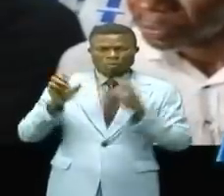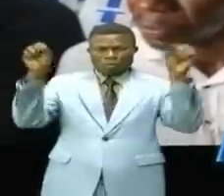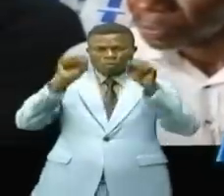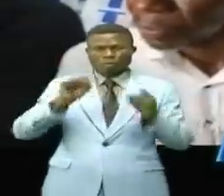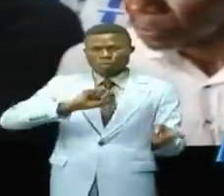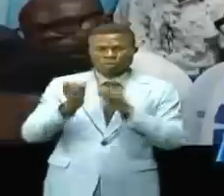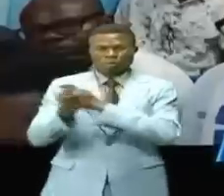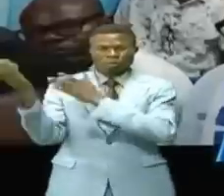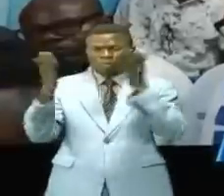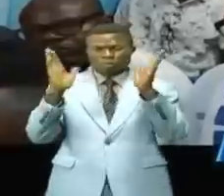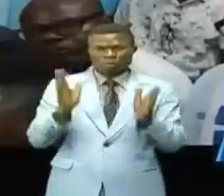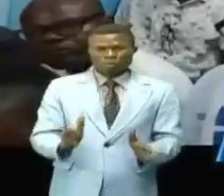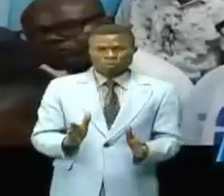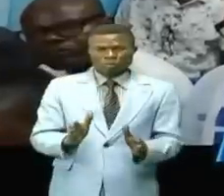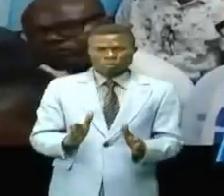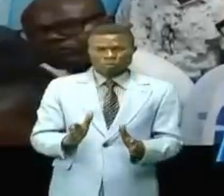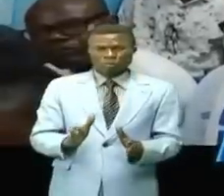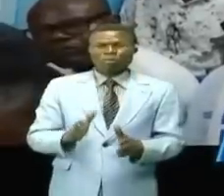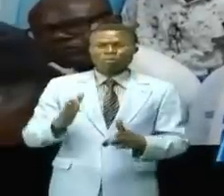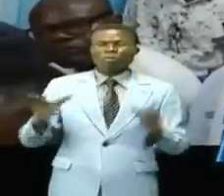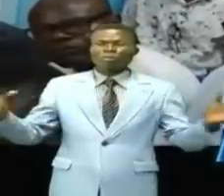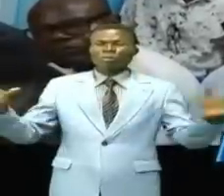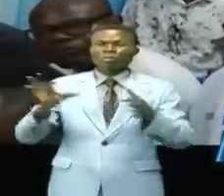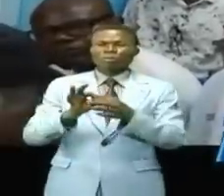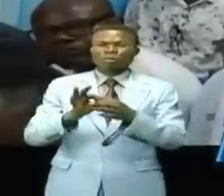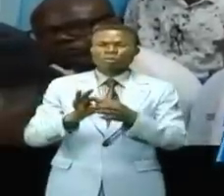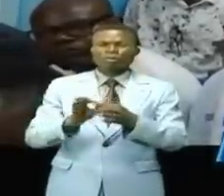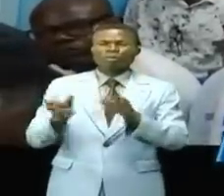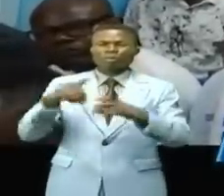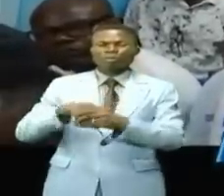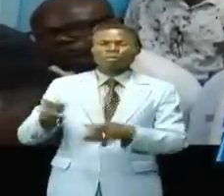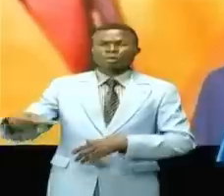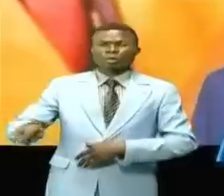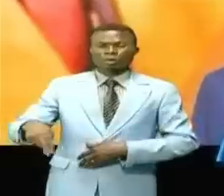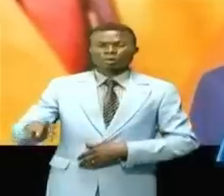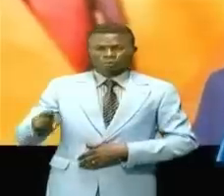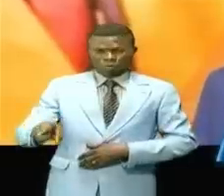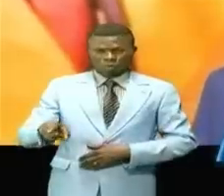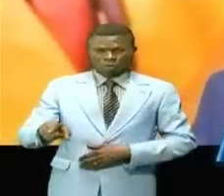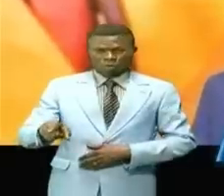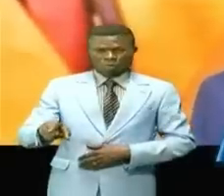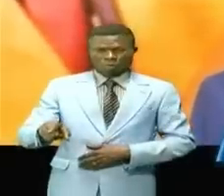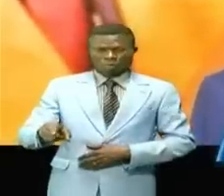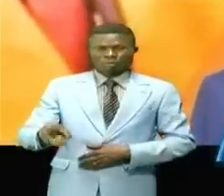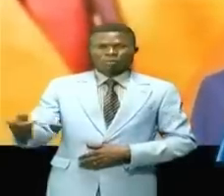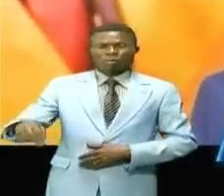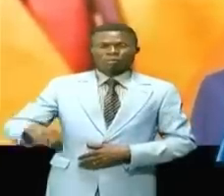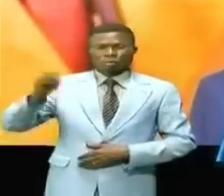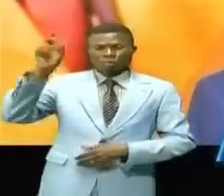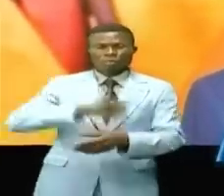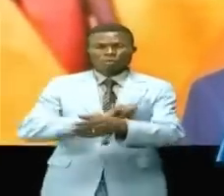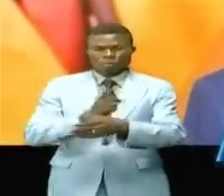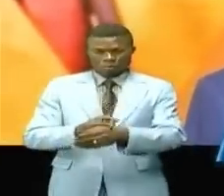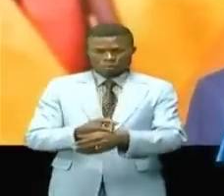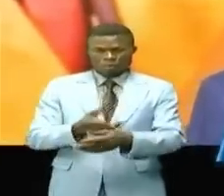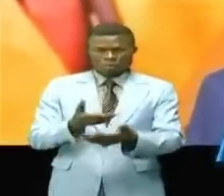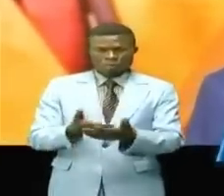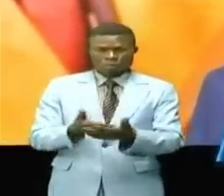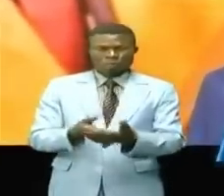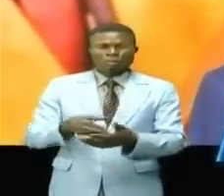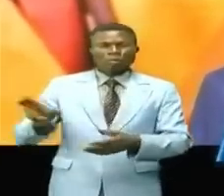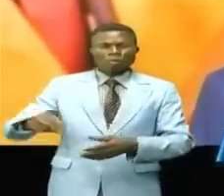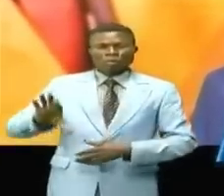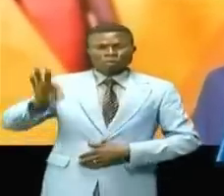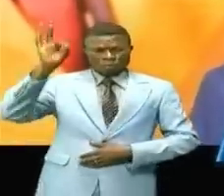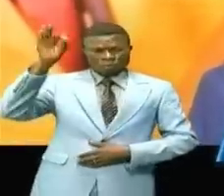transport multimodal pour une interconnexion provinciale. Le Kivu peut être considéré comme la région de la République d'Afrique.